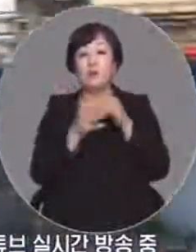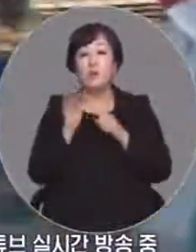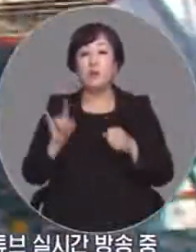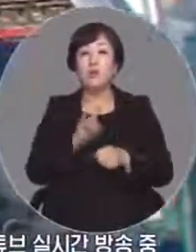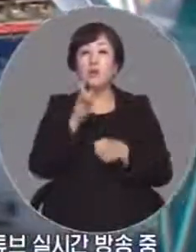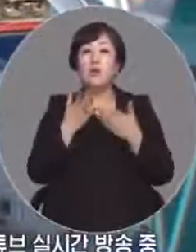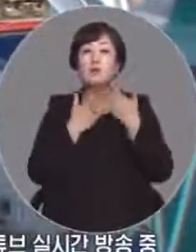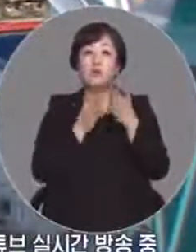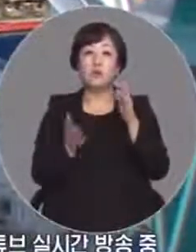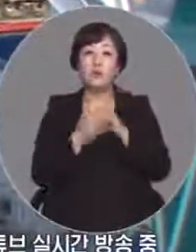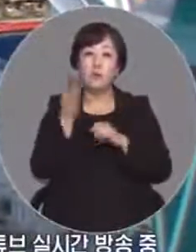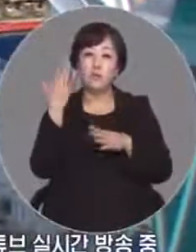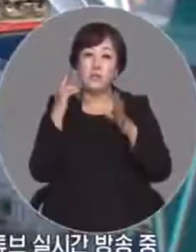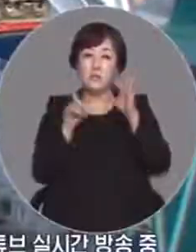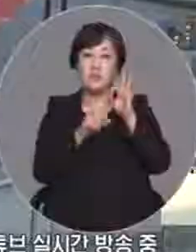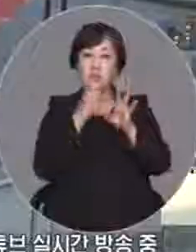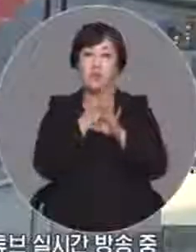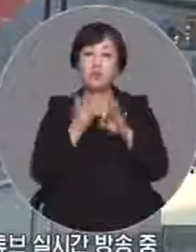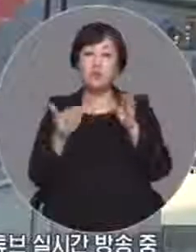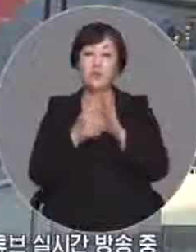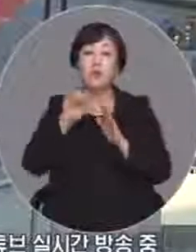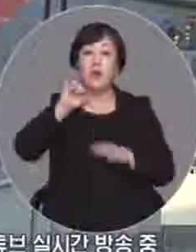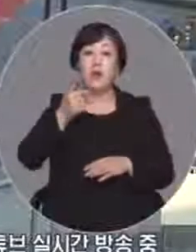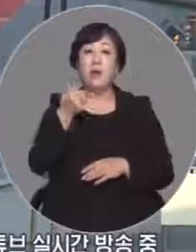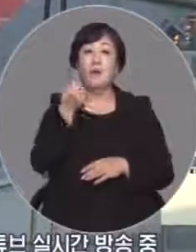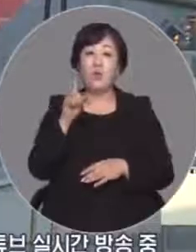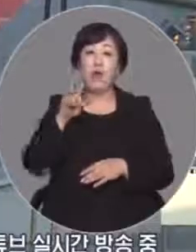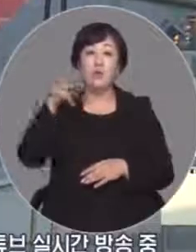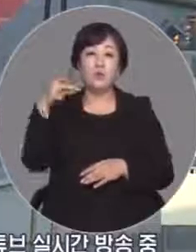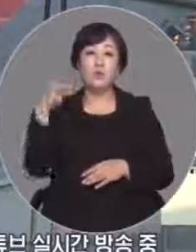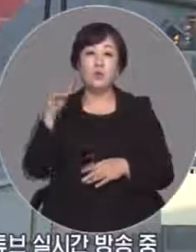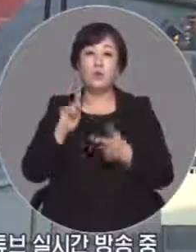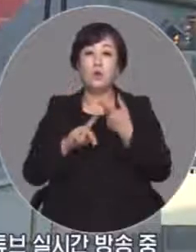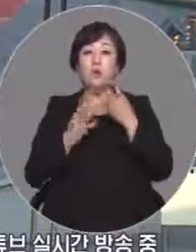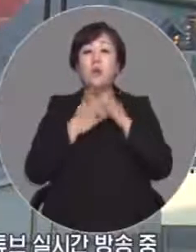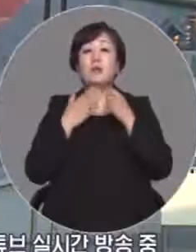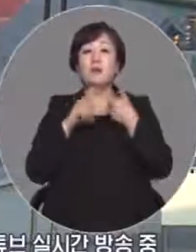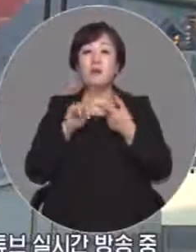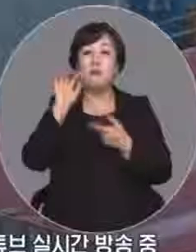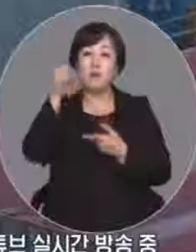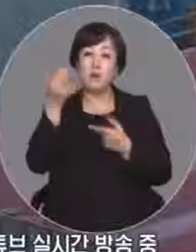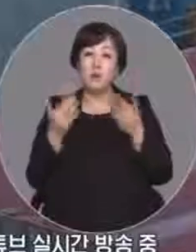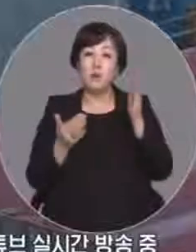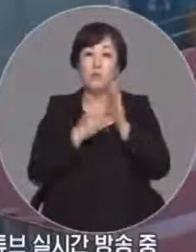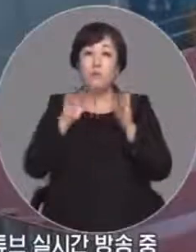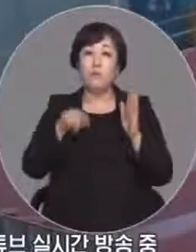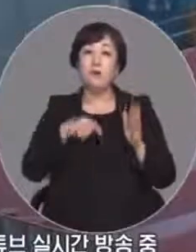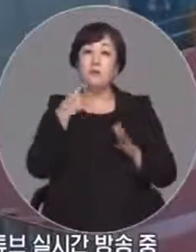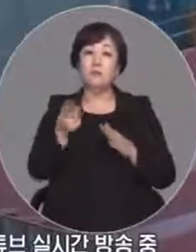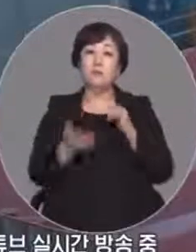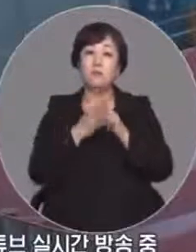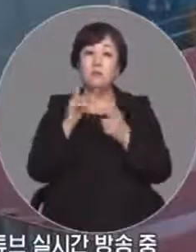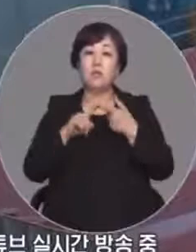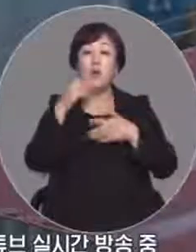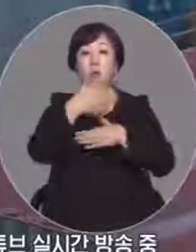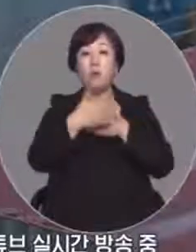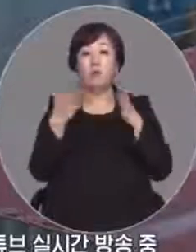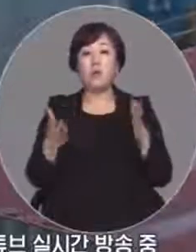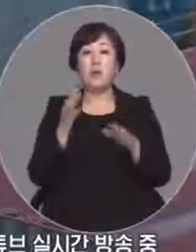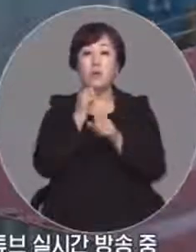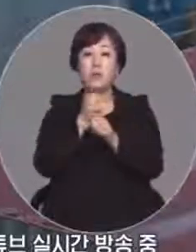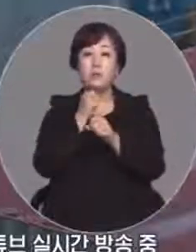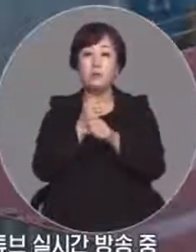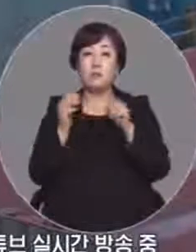10월 세계 최초로 상업용 액화수소 운반선에 대해 기본 인증을 받았고 수소연료 화물창 기술 개발에도 나서는